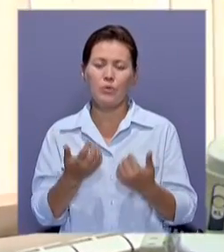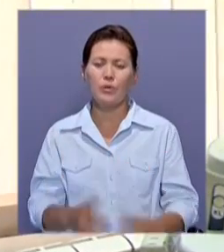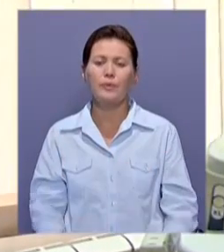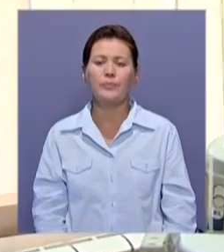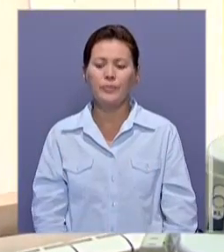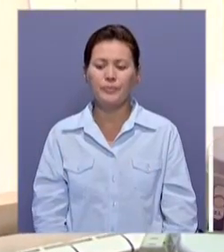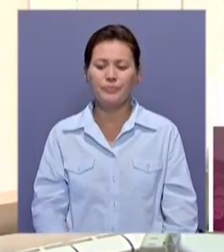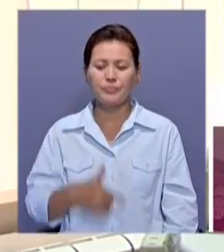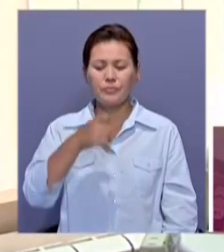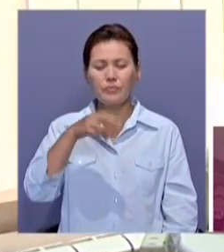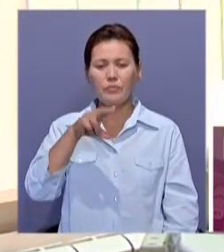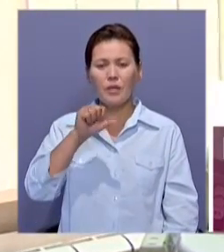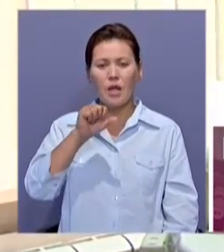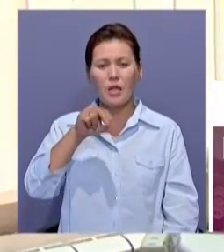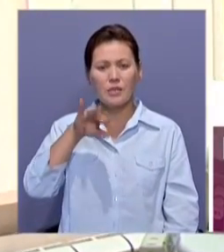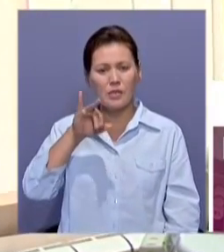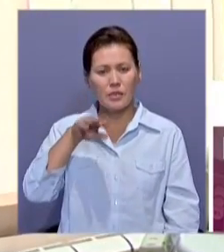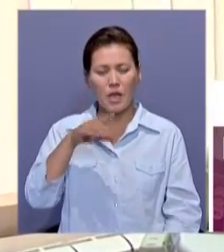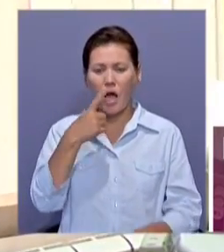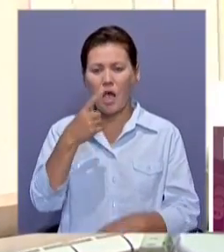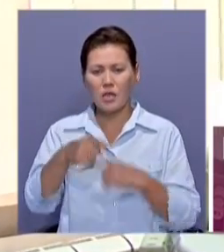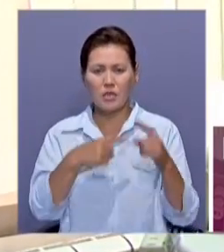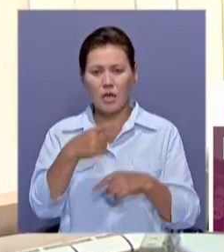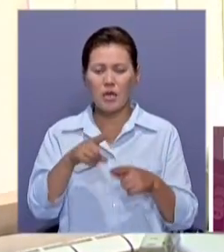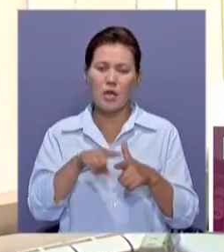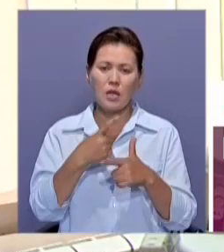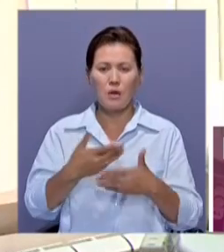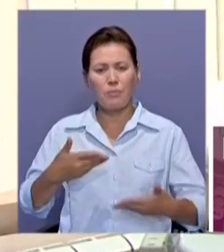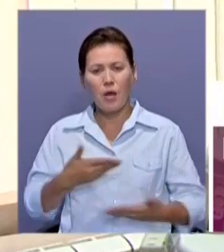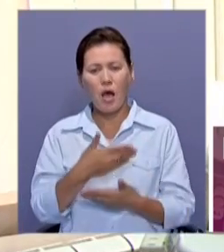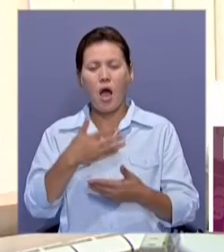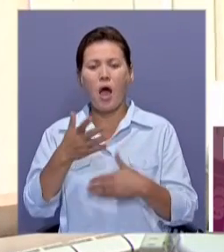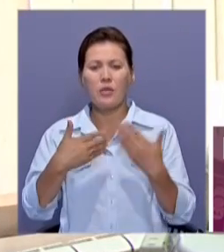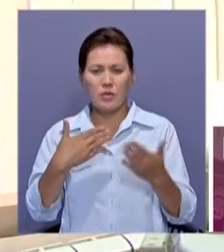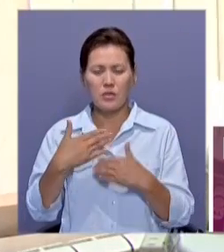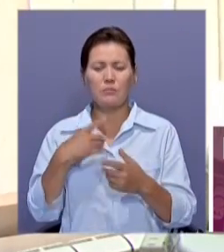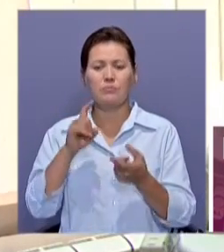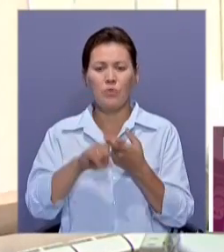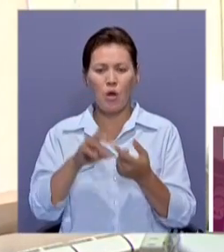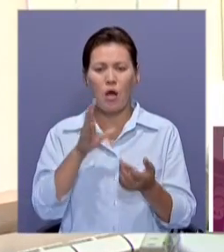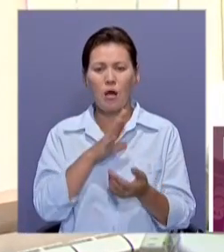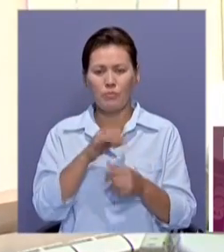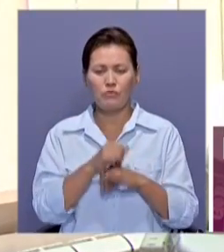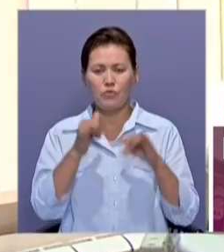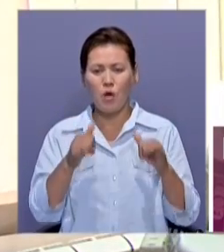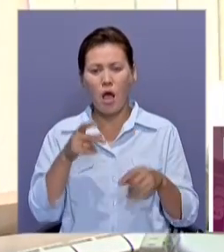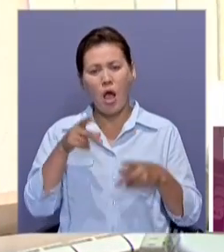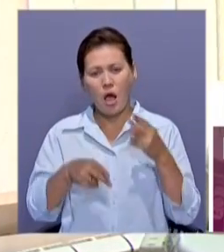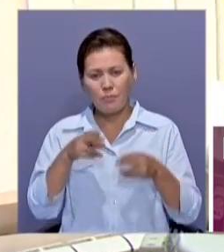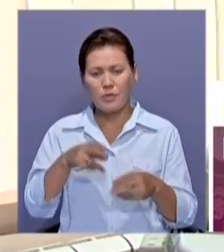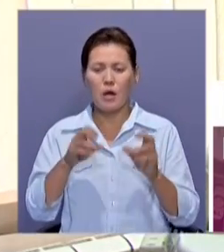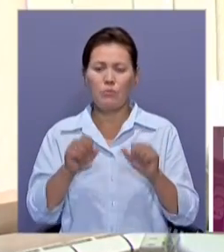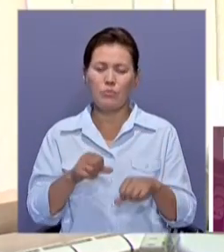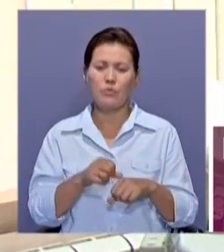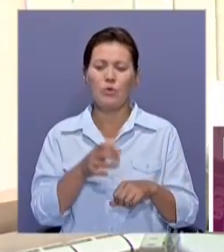Гепатит негізі қан арқылы шығады, немесе жыныстық қатынас арқылы шығады. Қан арқылы деп отырғанымыз, яғни операциялар болуы мүмкін,